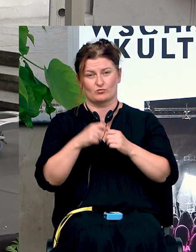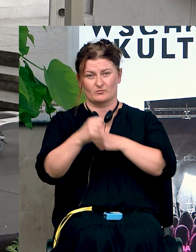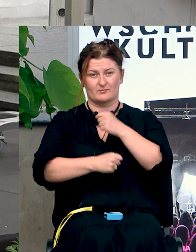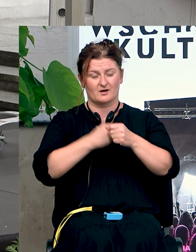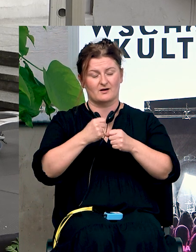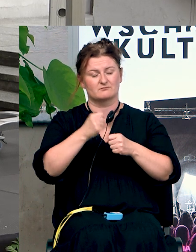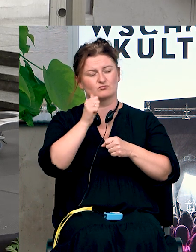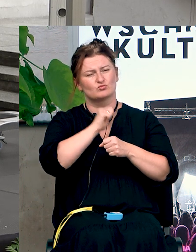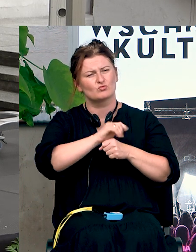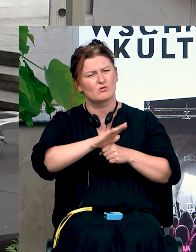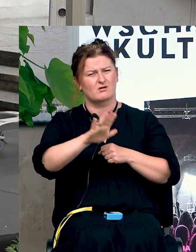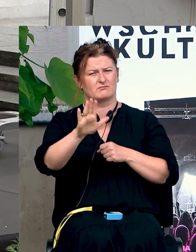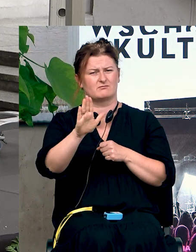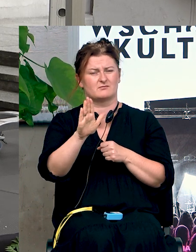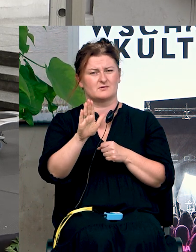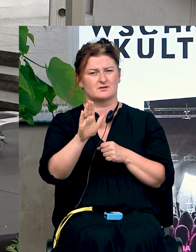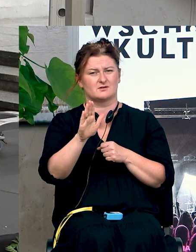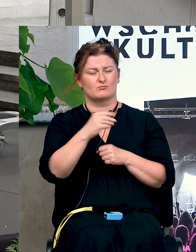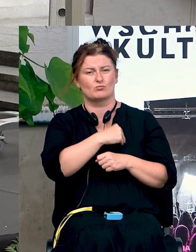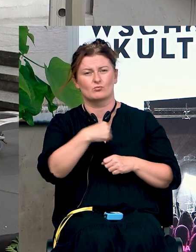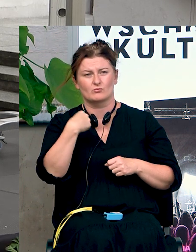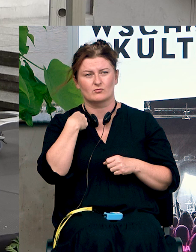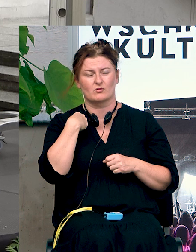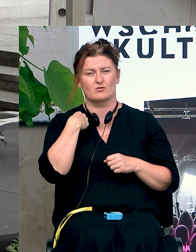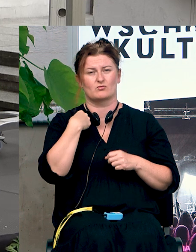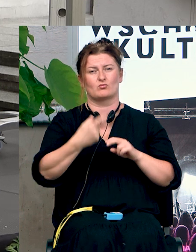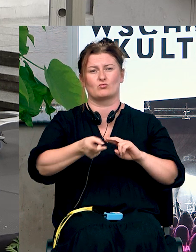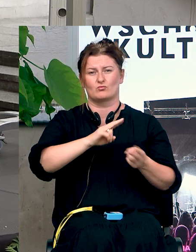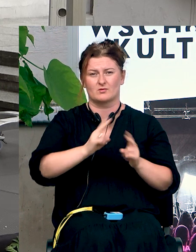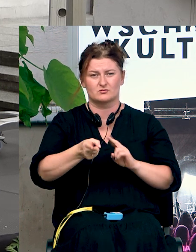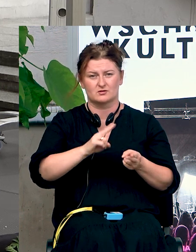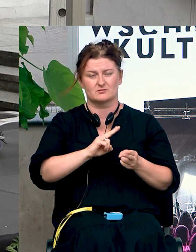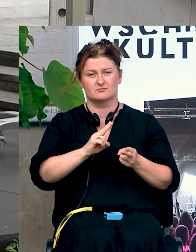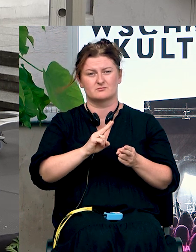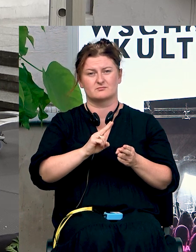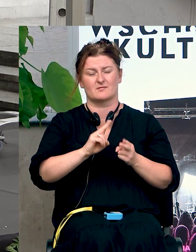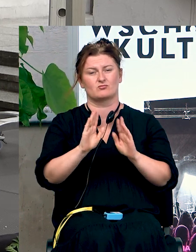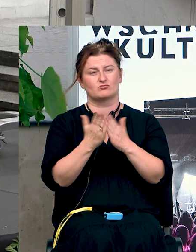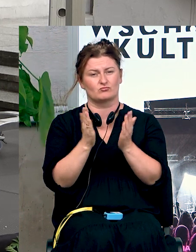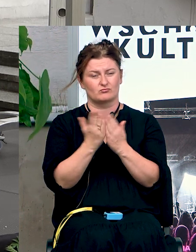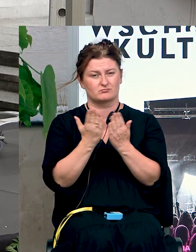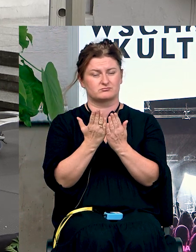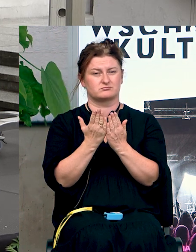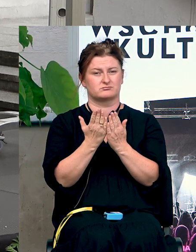współpracować z najwybitniejszymi polskimi tłumaczami literatur